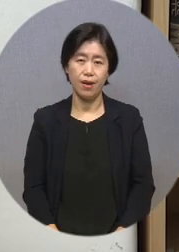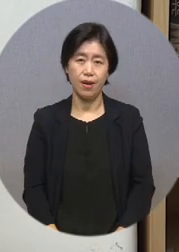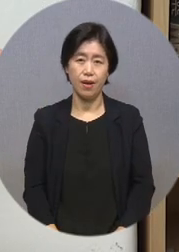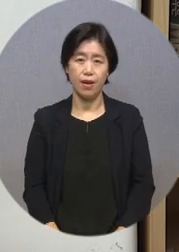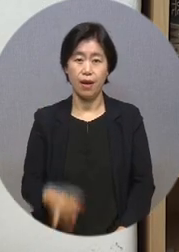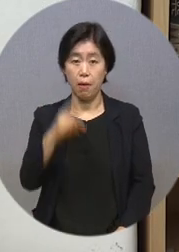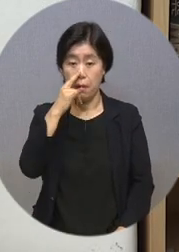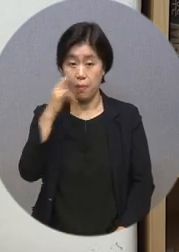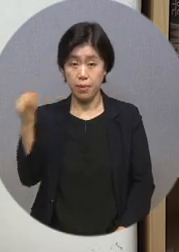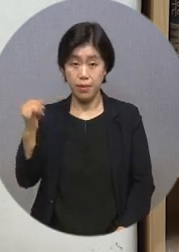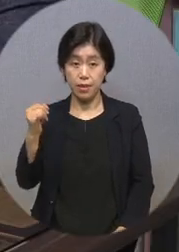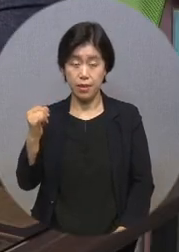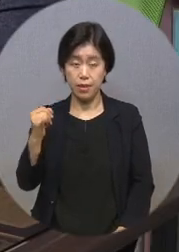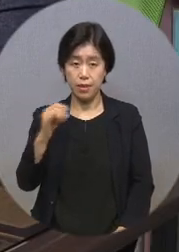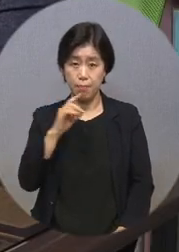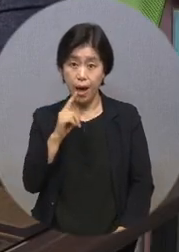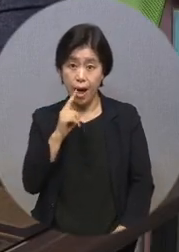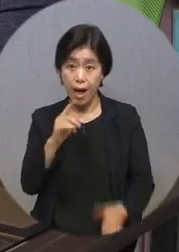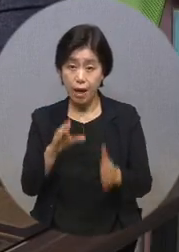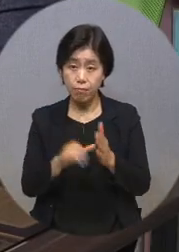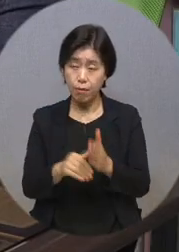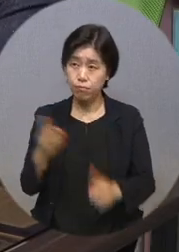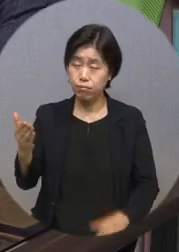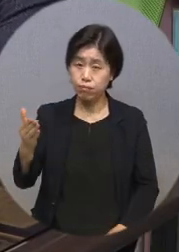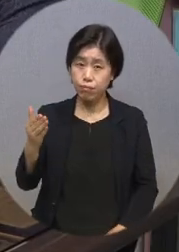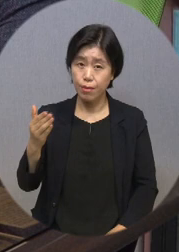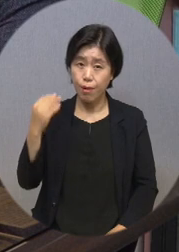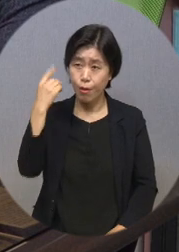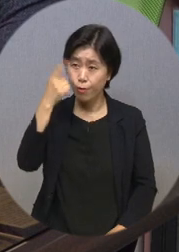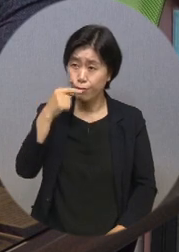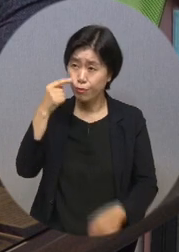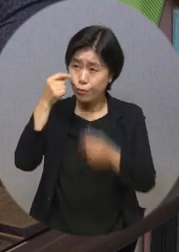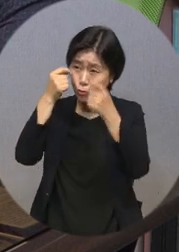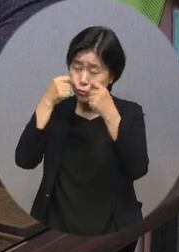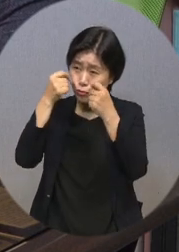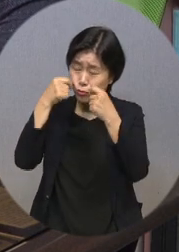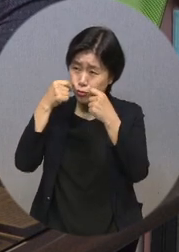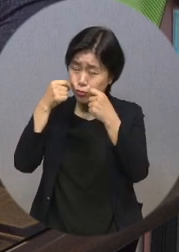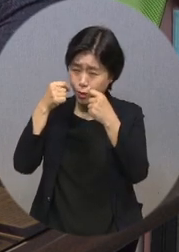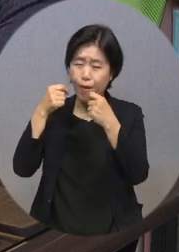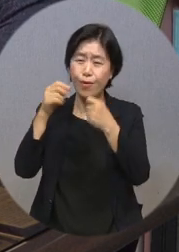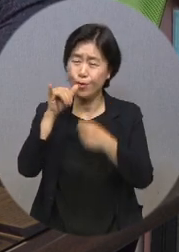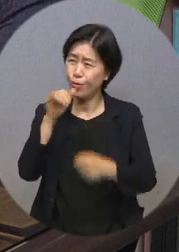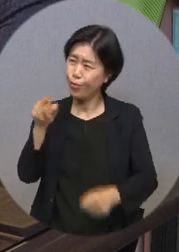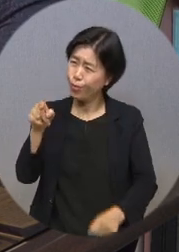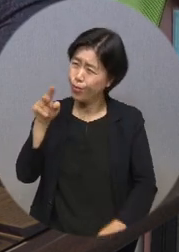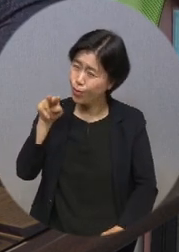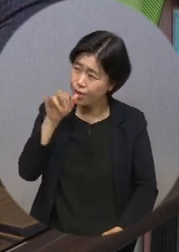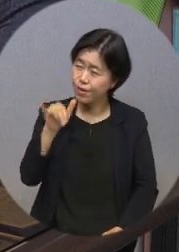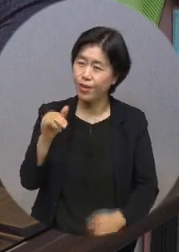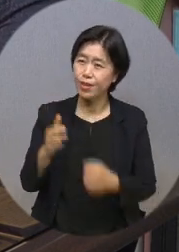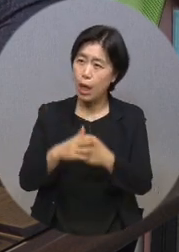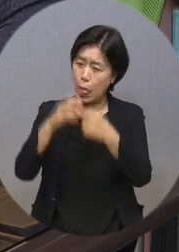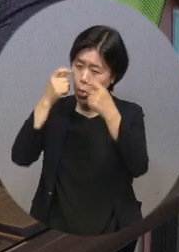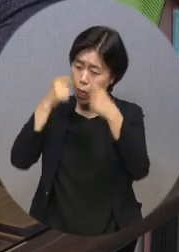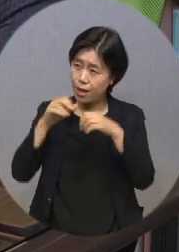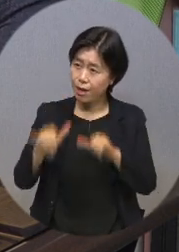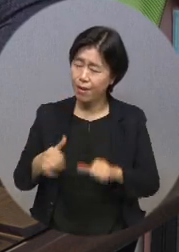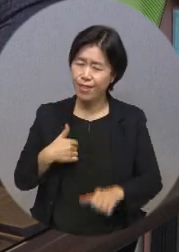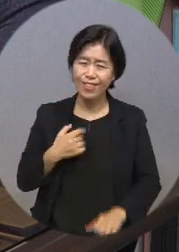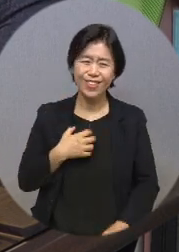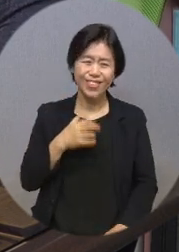지금 어머니 얘기하시면서 여기 빨개지는데 저 걱정했습니다. 엔진 할까봐. 정말 어머니 생각하면서